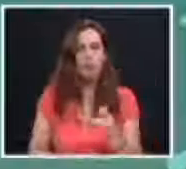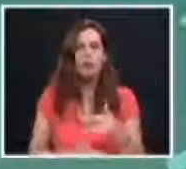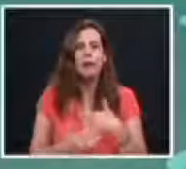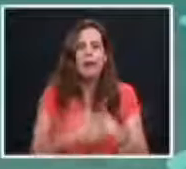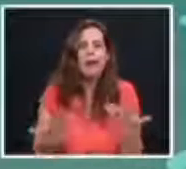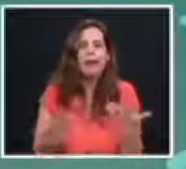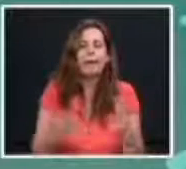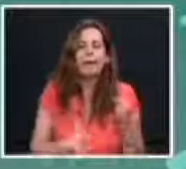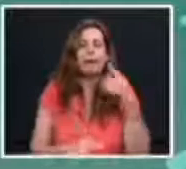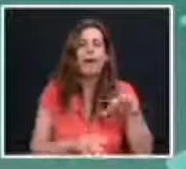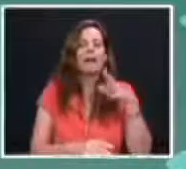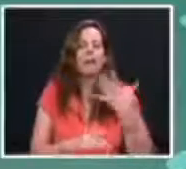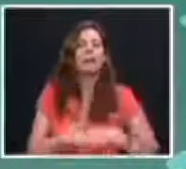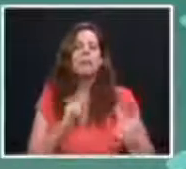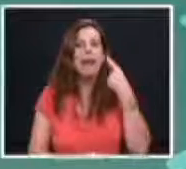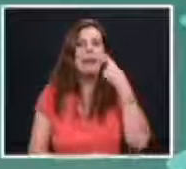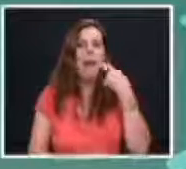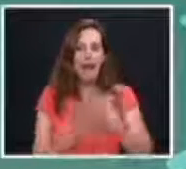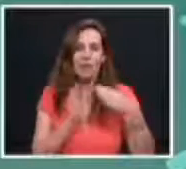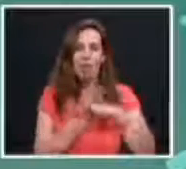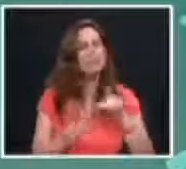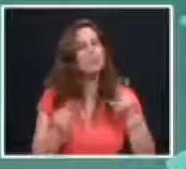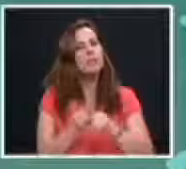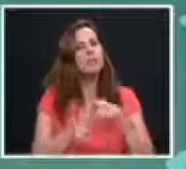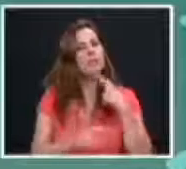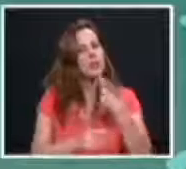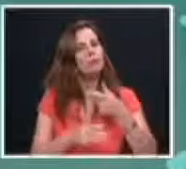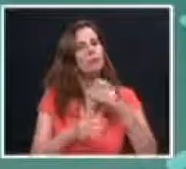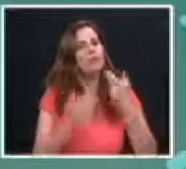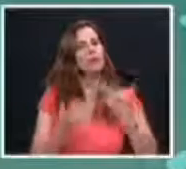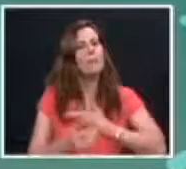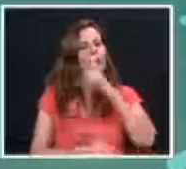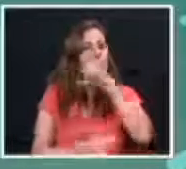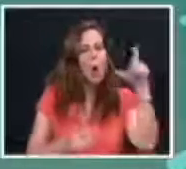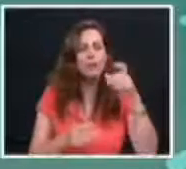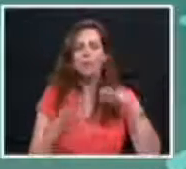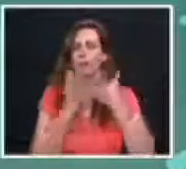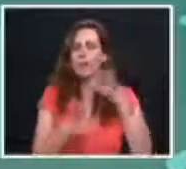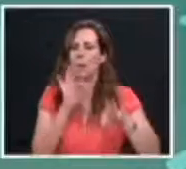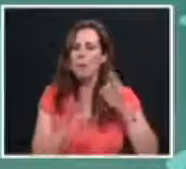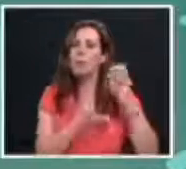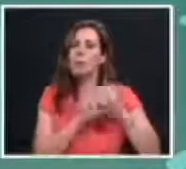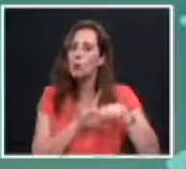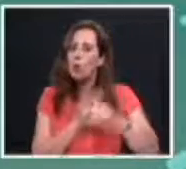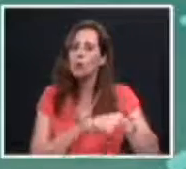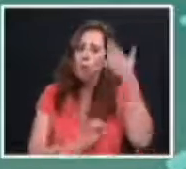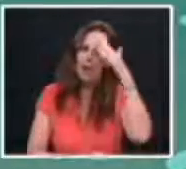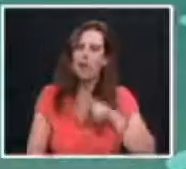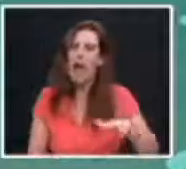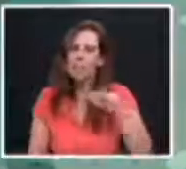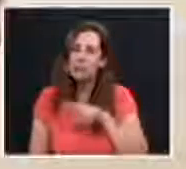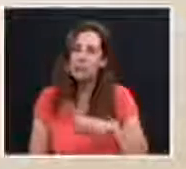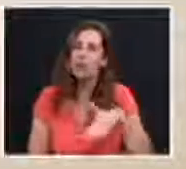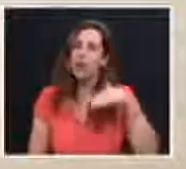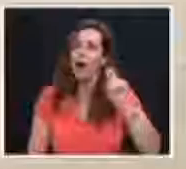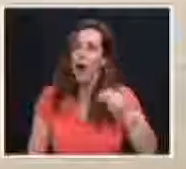איך להתבלט, אז הצעת חוק שכאמור זה יותר הצהרה, זה נותן להם אפשרות לכותרת, זה יעזר להם בפריימריז, בתרומות, בהכרה ציבורית. ח"כ